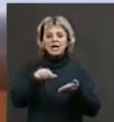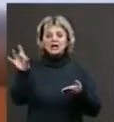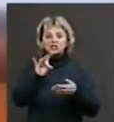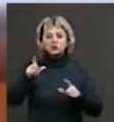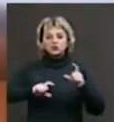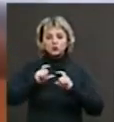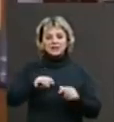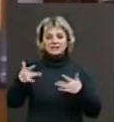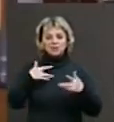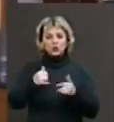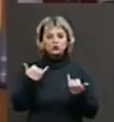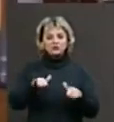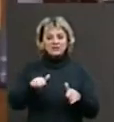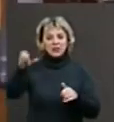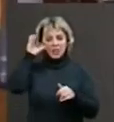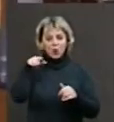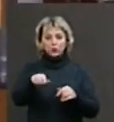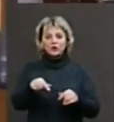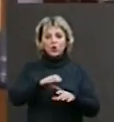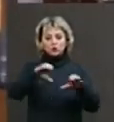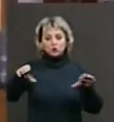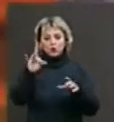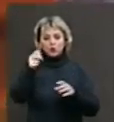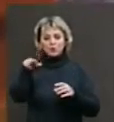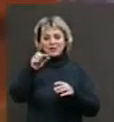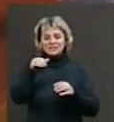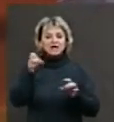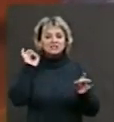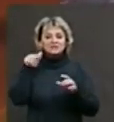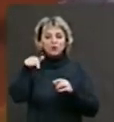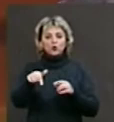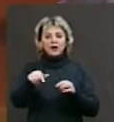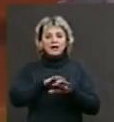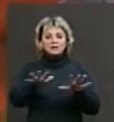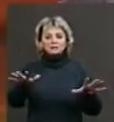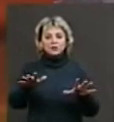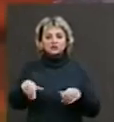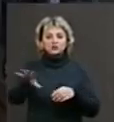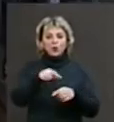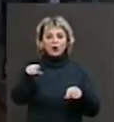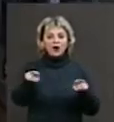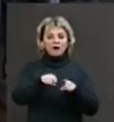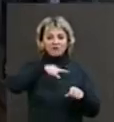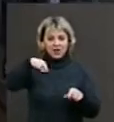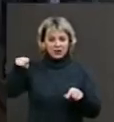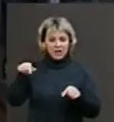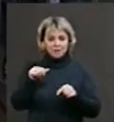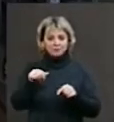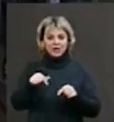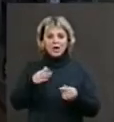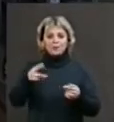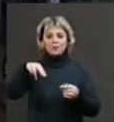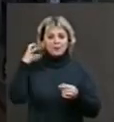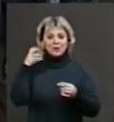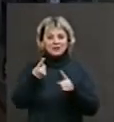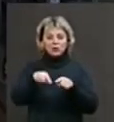Ростовского студенческого театра «Удивительной науки» с трубой Рубинса. Звук он распространяется в среде, как волна. А мембрана, которая у